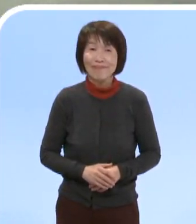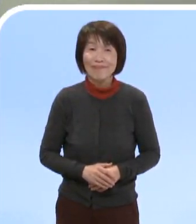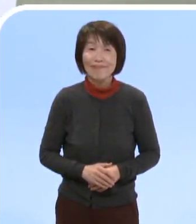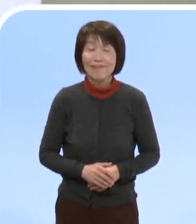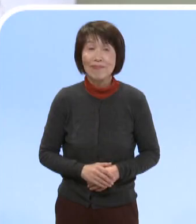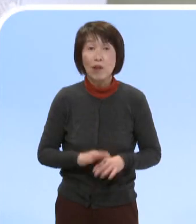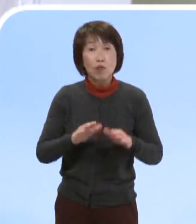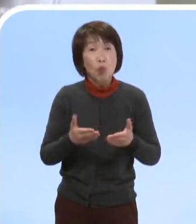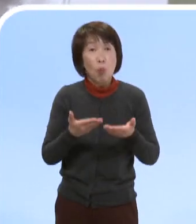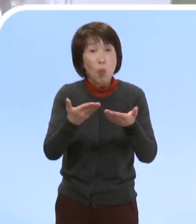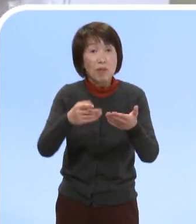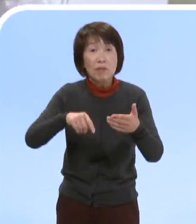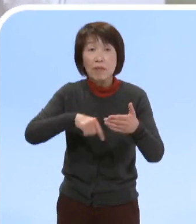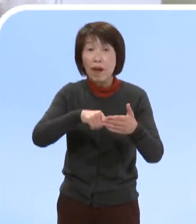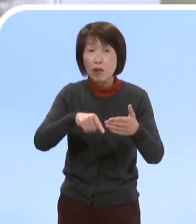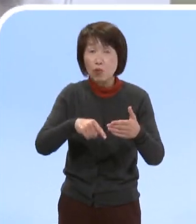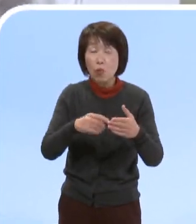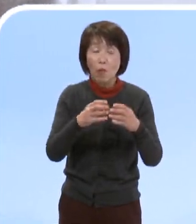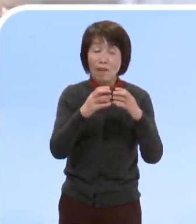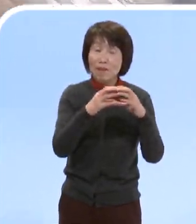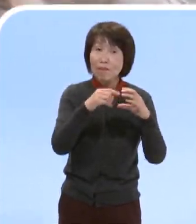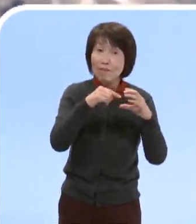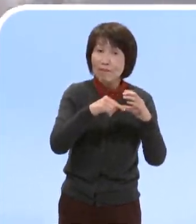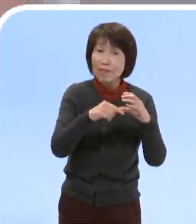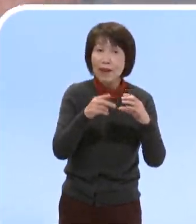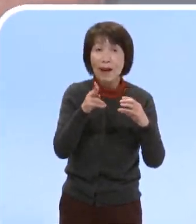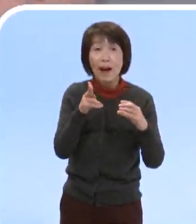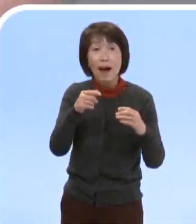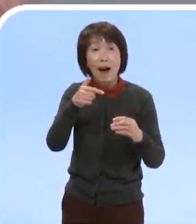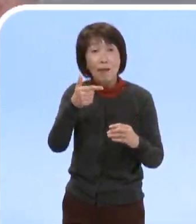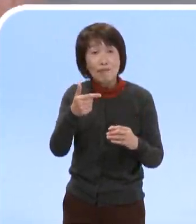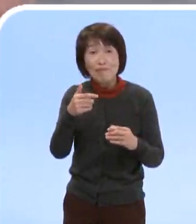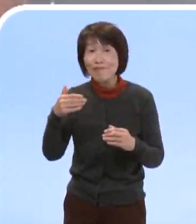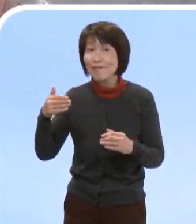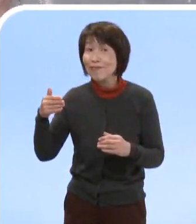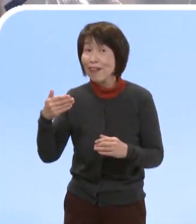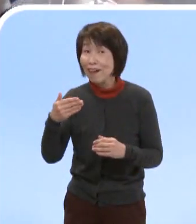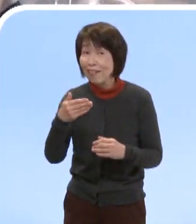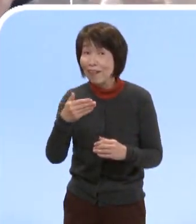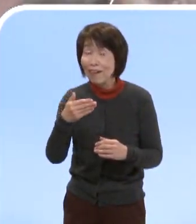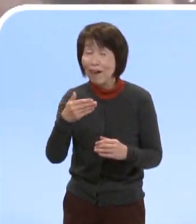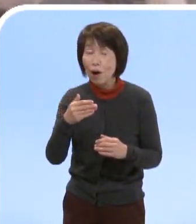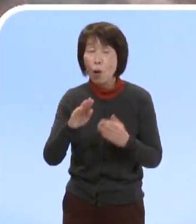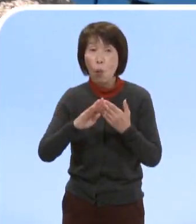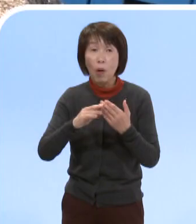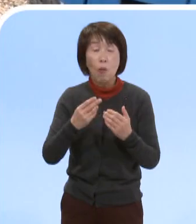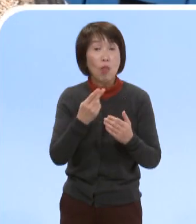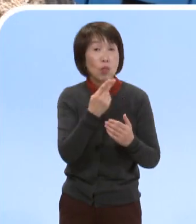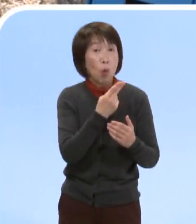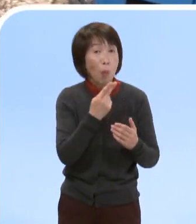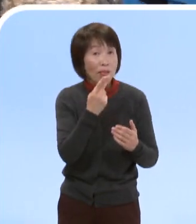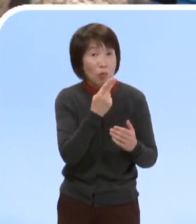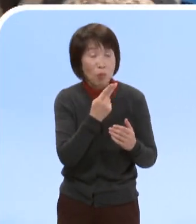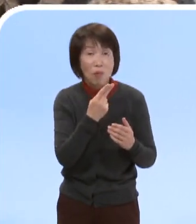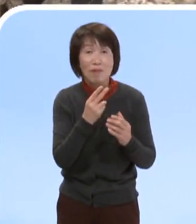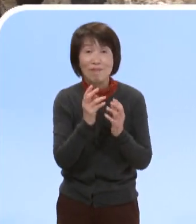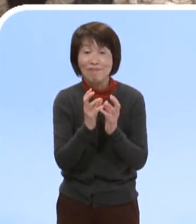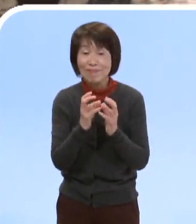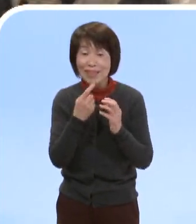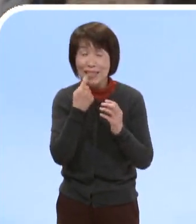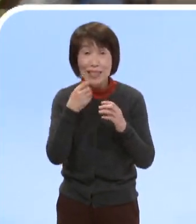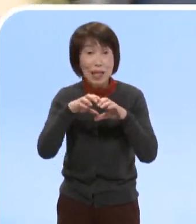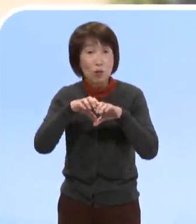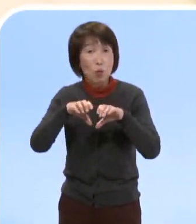この日の内容は冷凍の肉まん、ハム、魚のほか、トマトや大根といった野菜